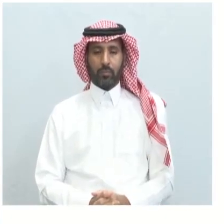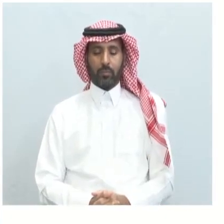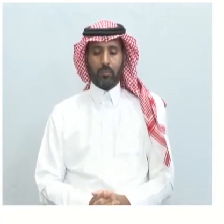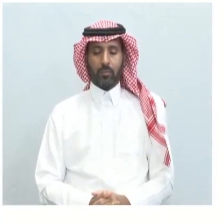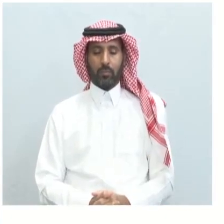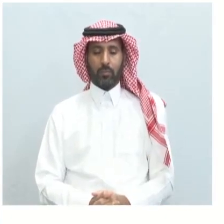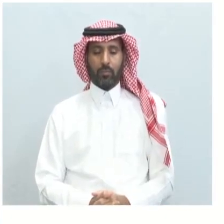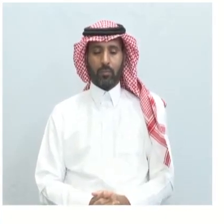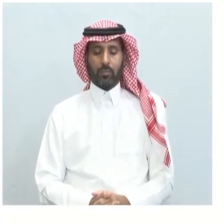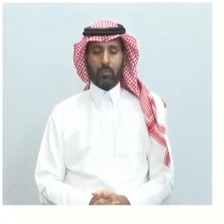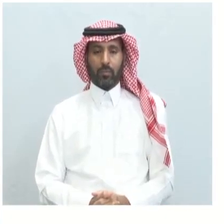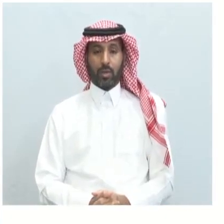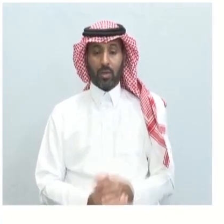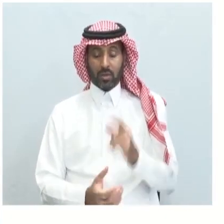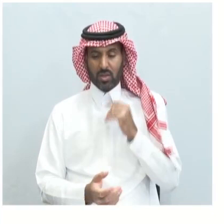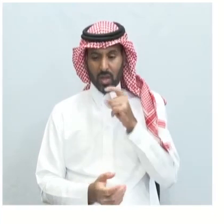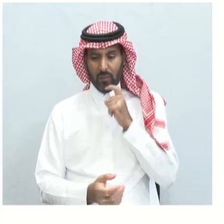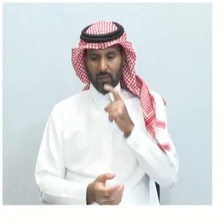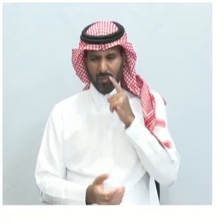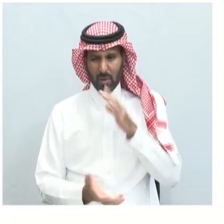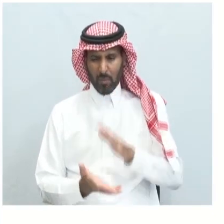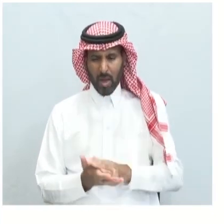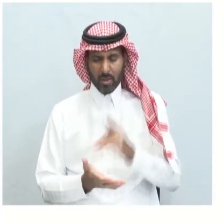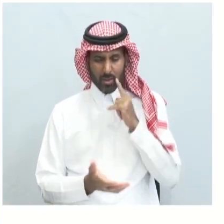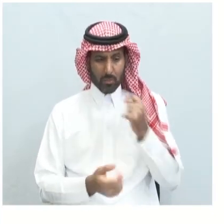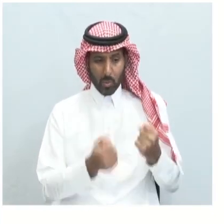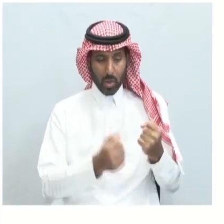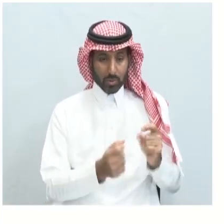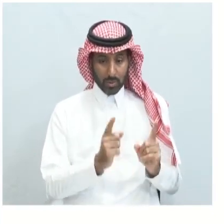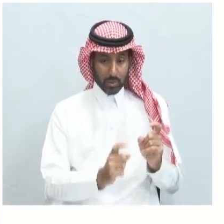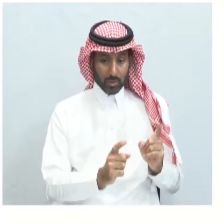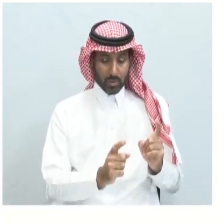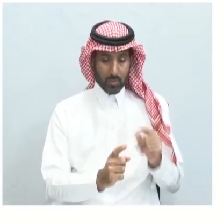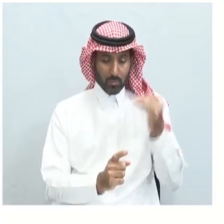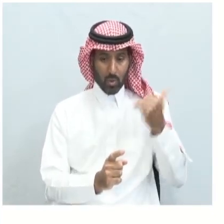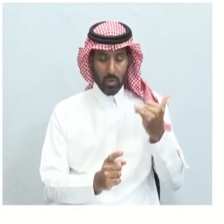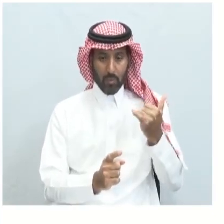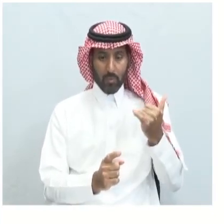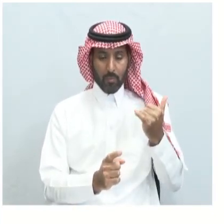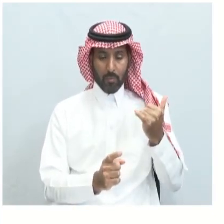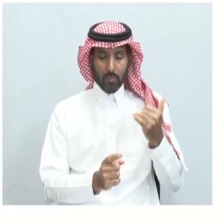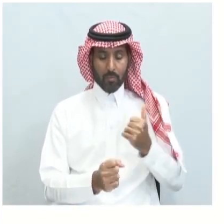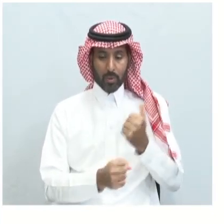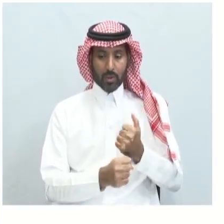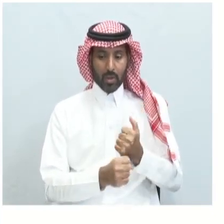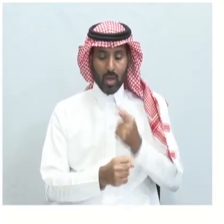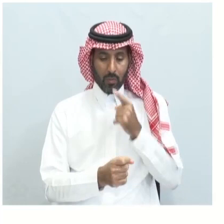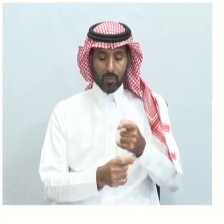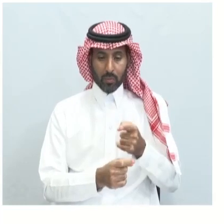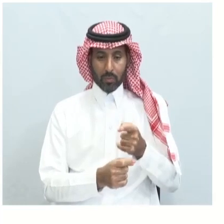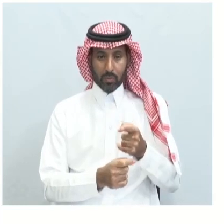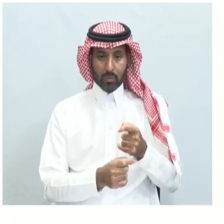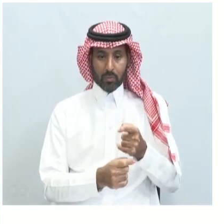الاخرى للتخفيف من المخاطر المحتمله من المهم تنفيذ ممارسات امن